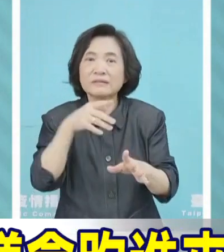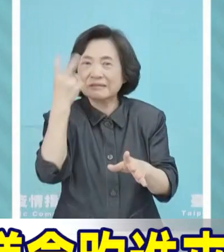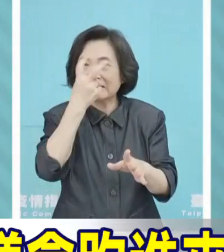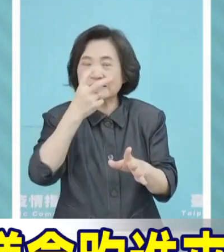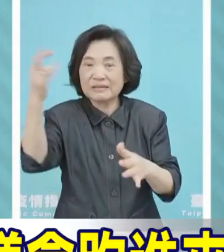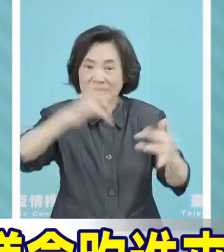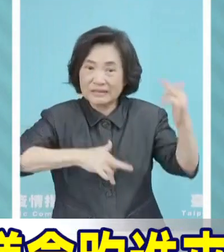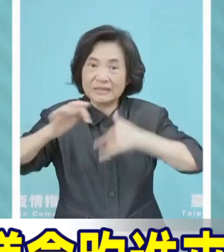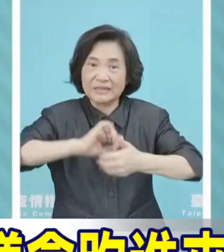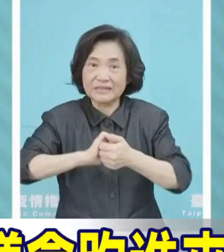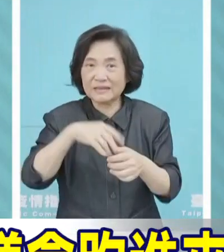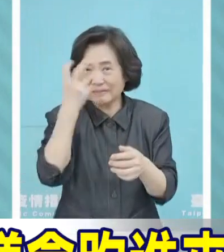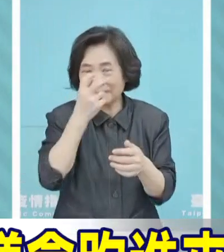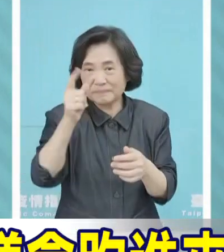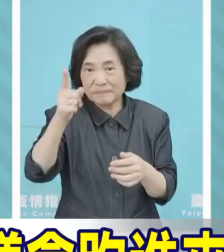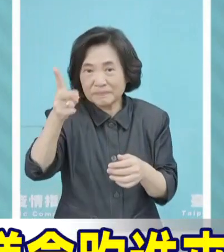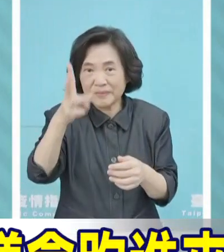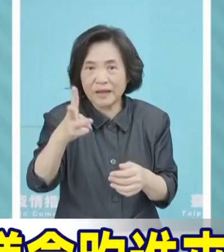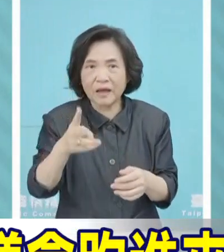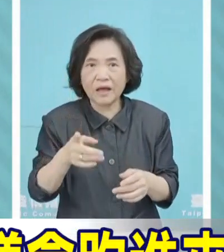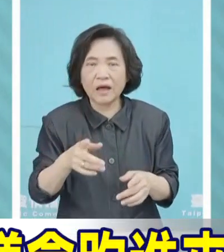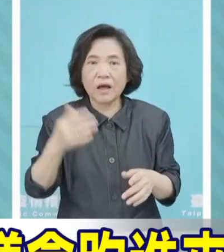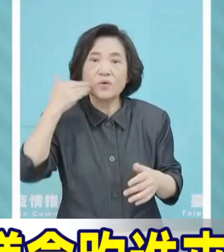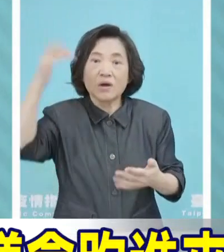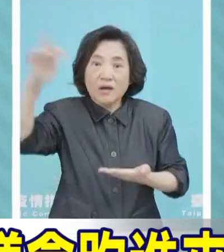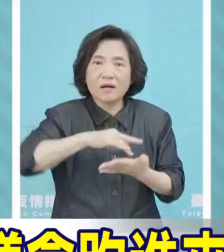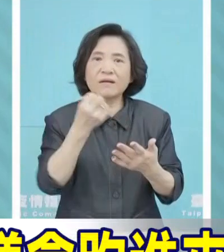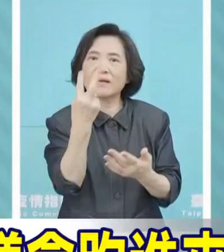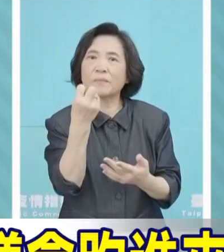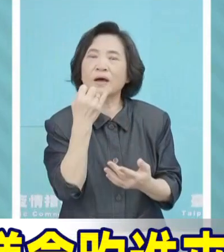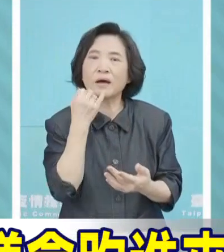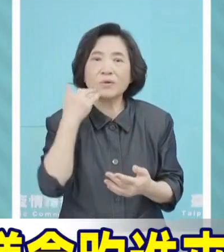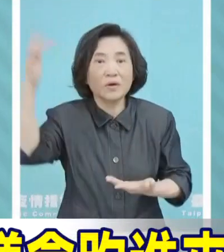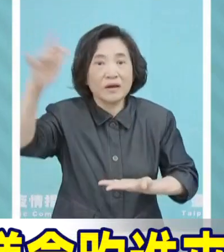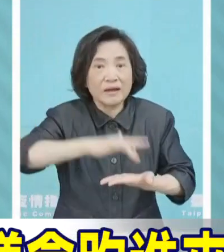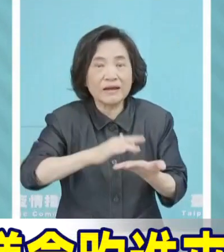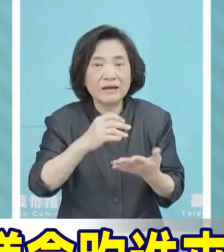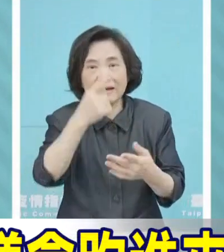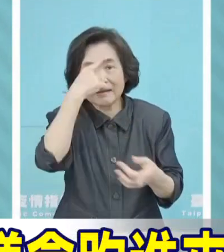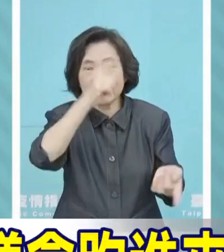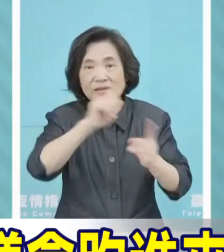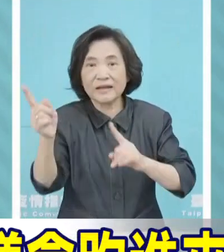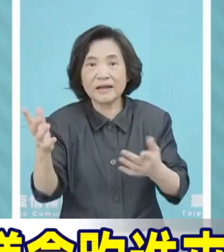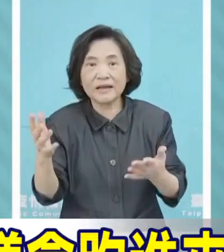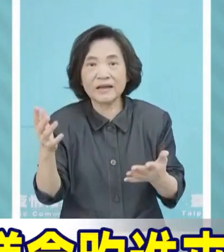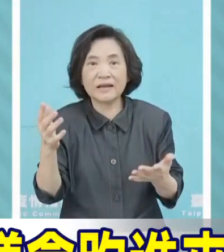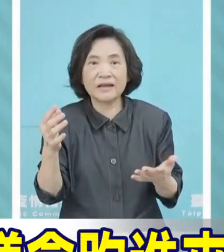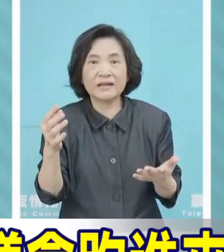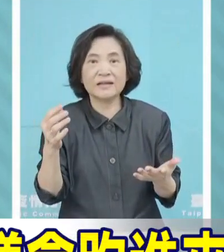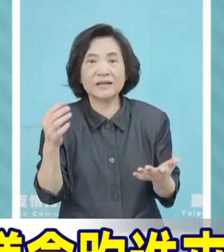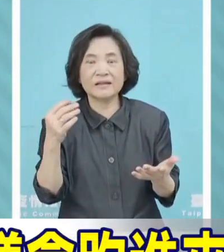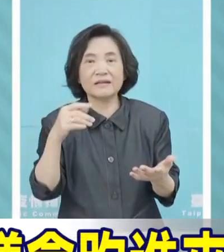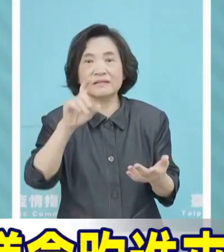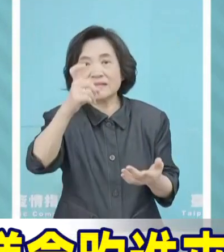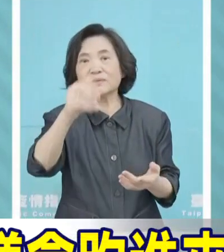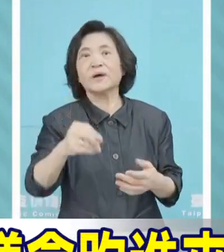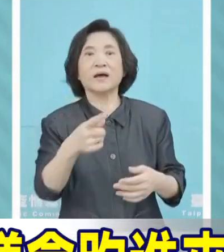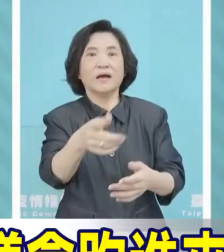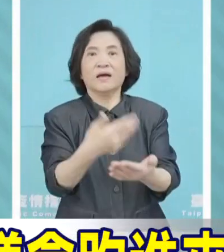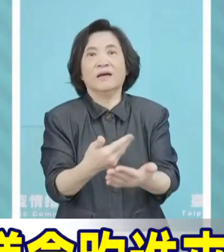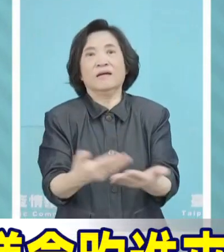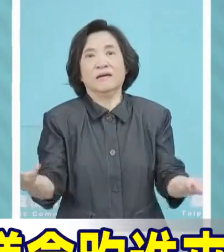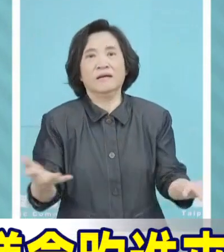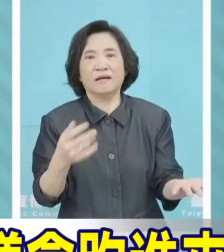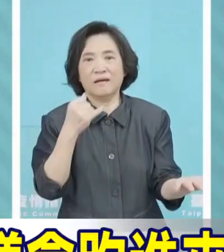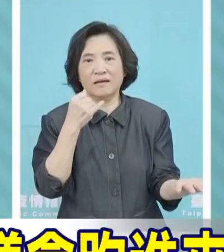检，那是一天入境200个可以，如果一天入境到多少10万个，